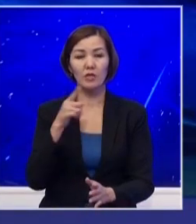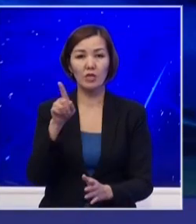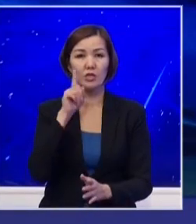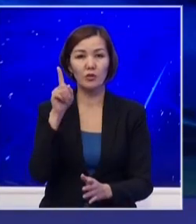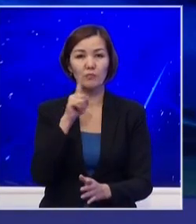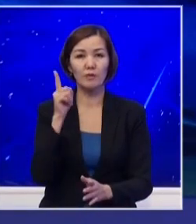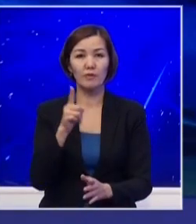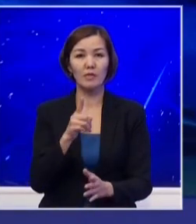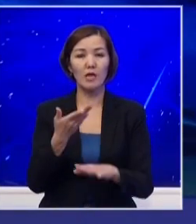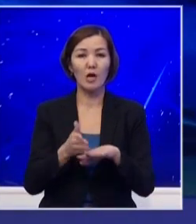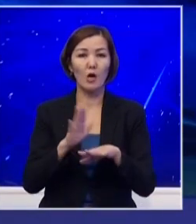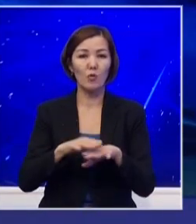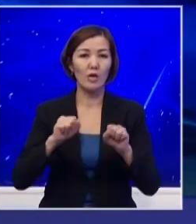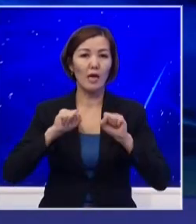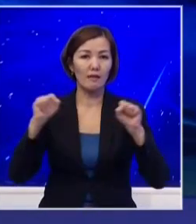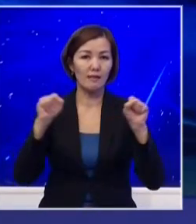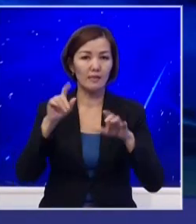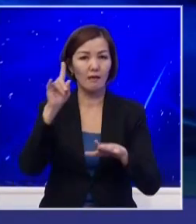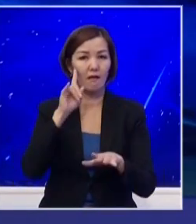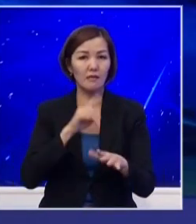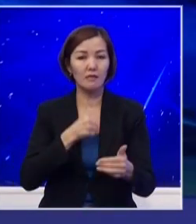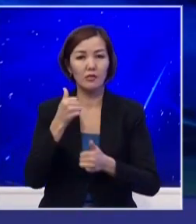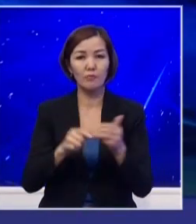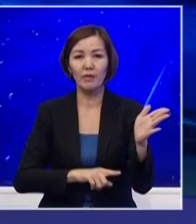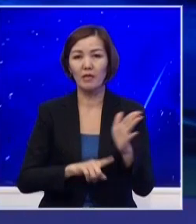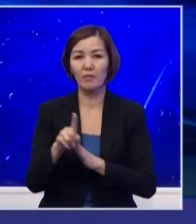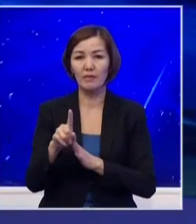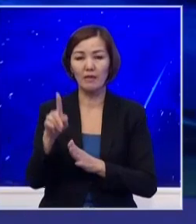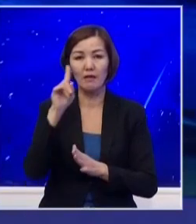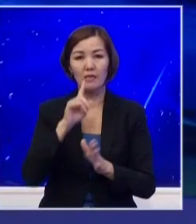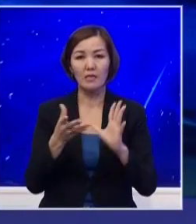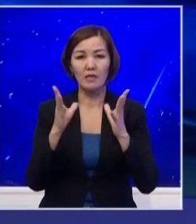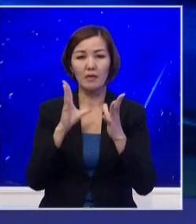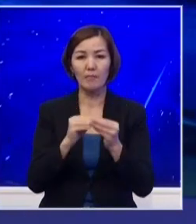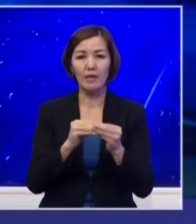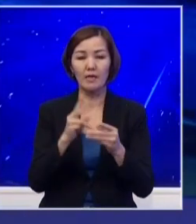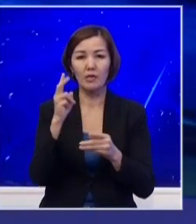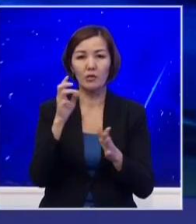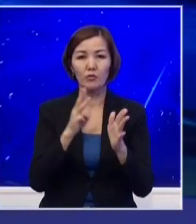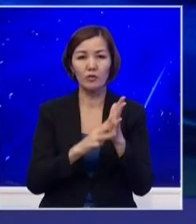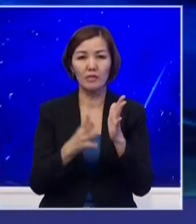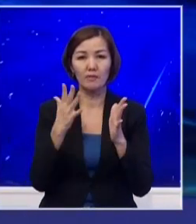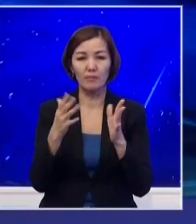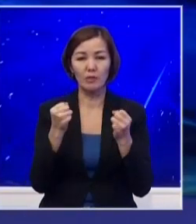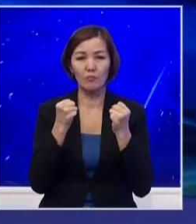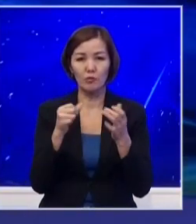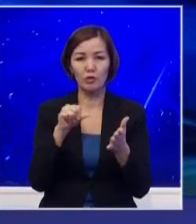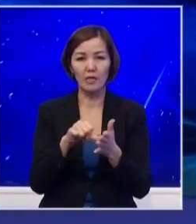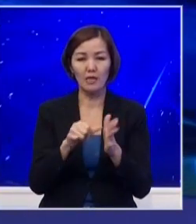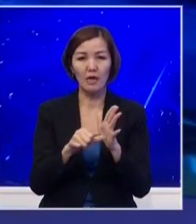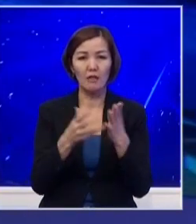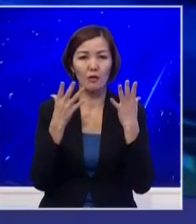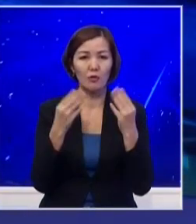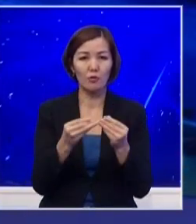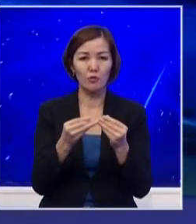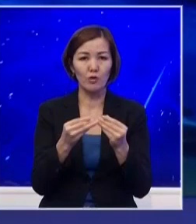Талдықорғанда жасөспірімдер арасында ауыр атлетикадан Қазақстан чемпионаты басталды. Оған еліміздің барлық аймағынан 285 спортшы